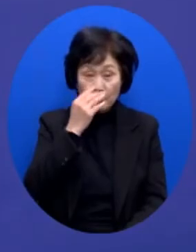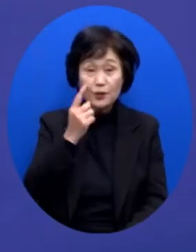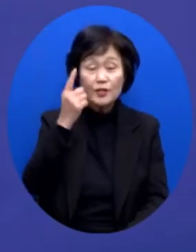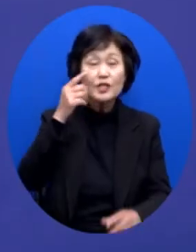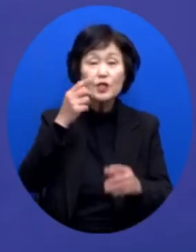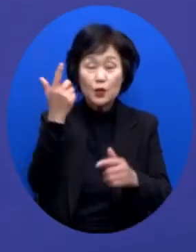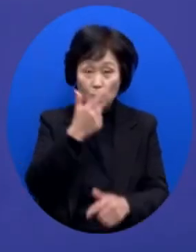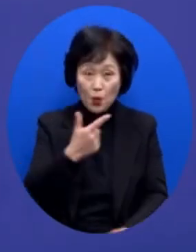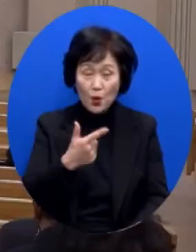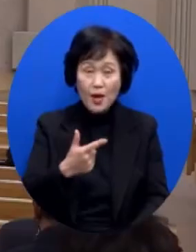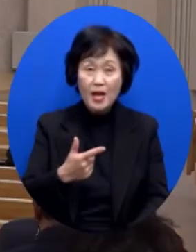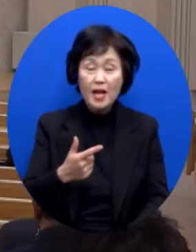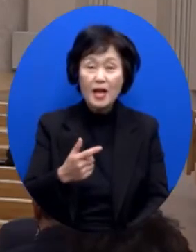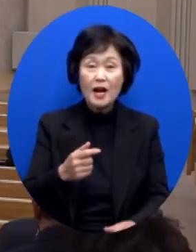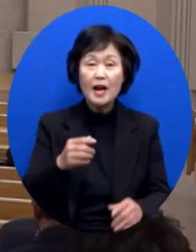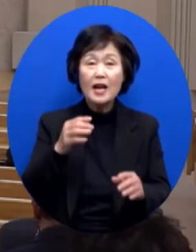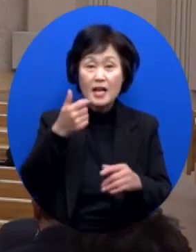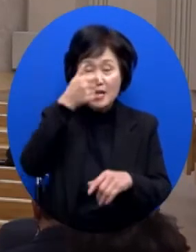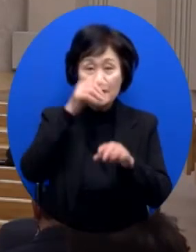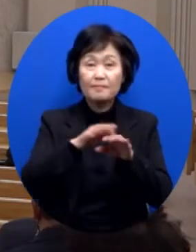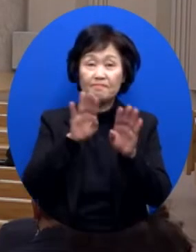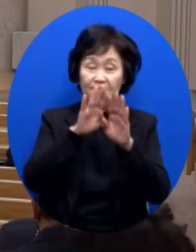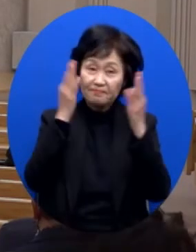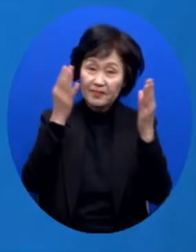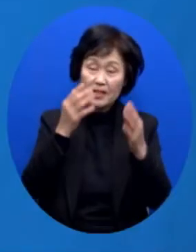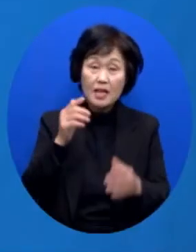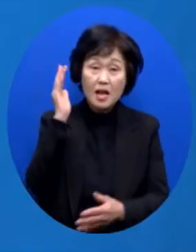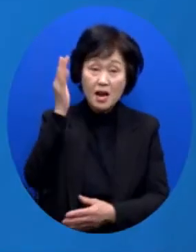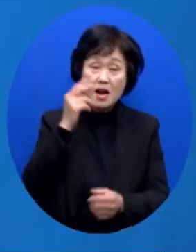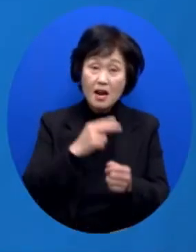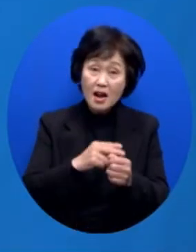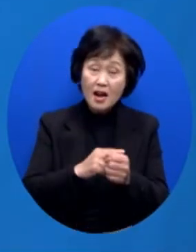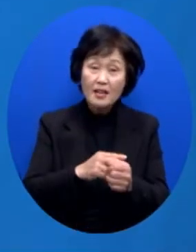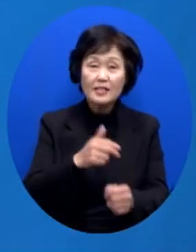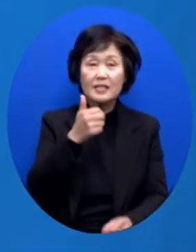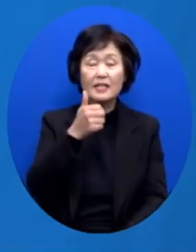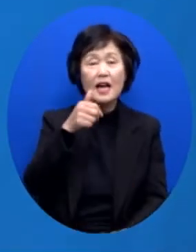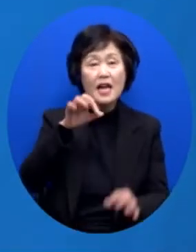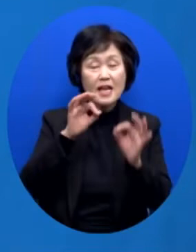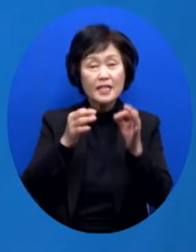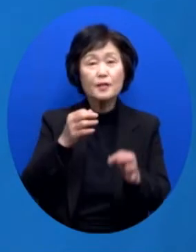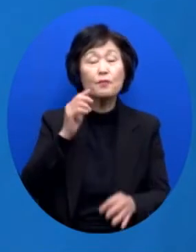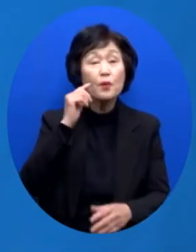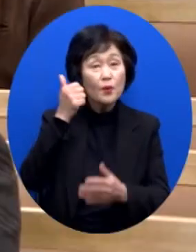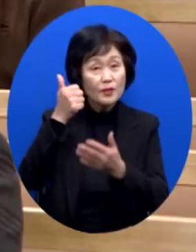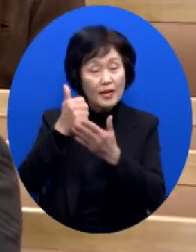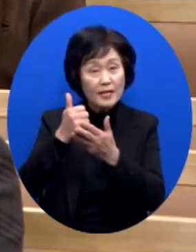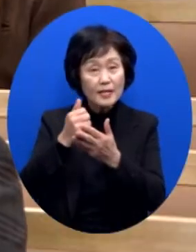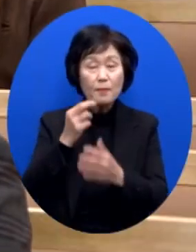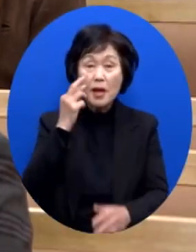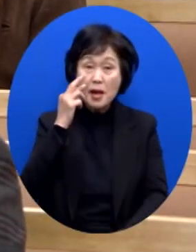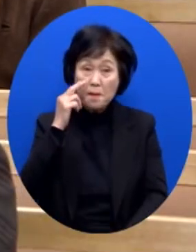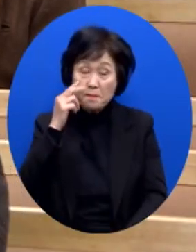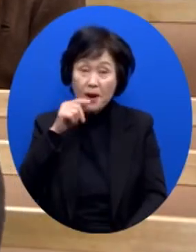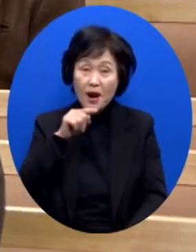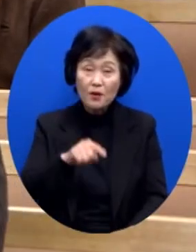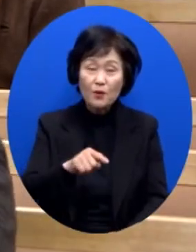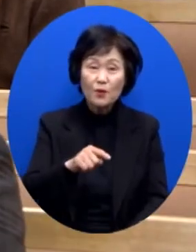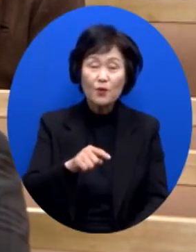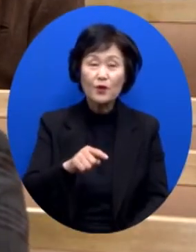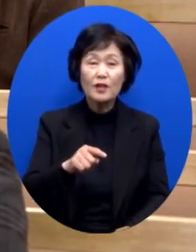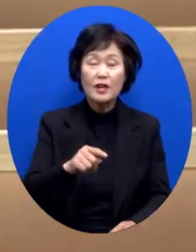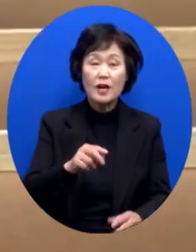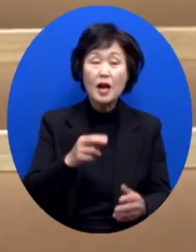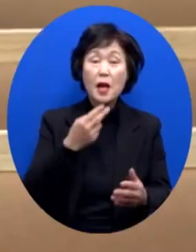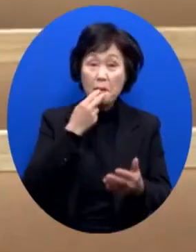개최했습니다 강사로 나선 한줄 교배 김태운 목사는 바울은 필수 아 미디어를 통해 수 아시아 지역